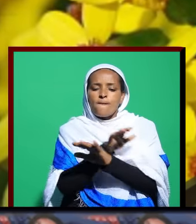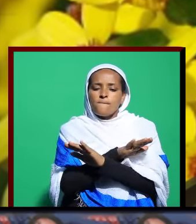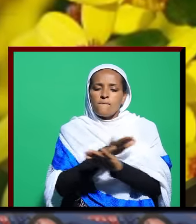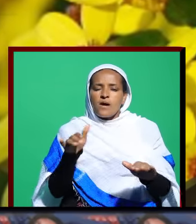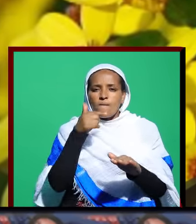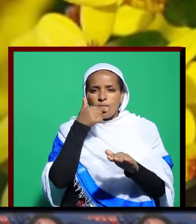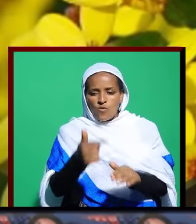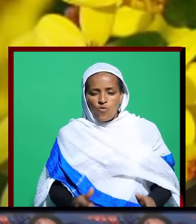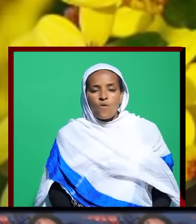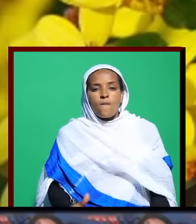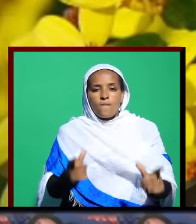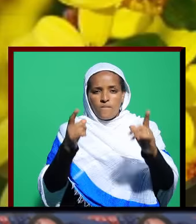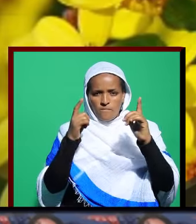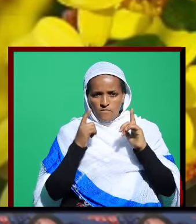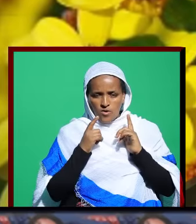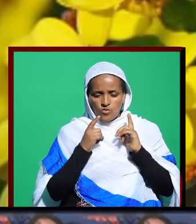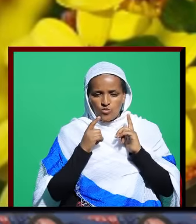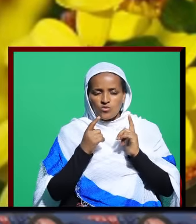እድሜ በቃኝ ብለው መኖር